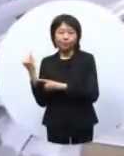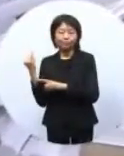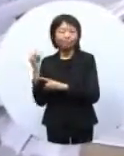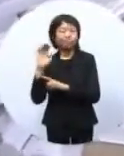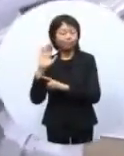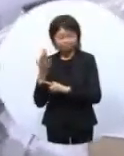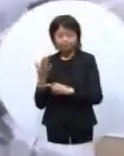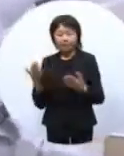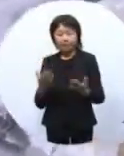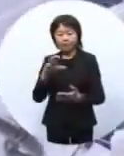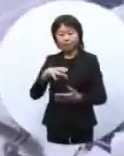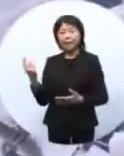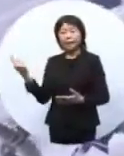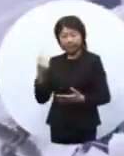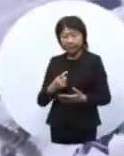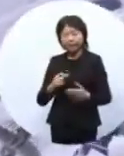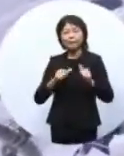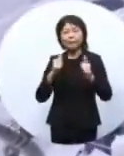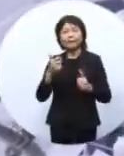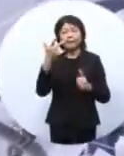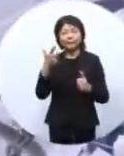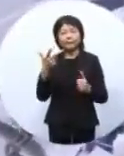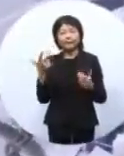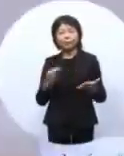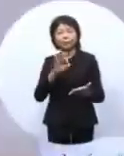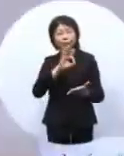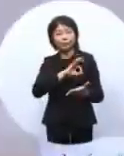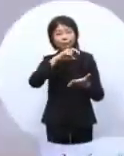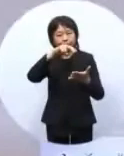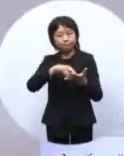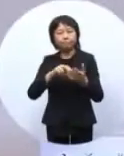勤してからは茅ヶ崎市の職員として頑張ります。